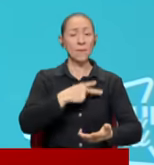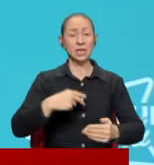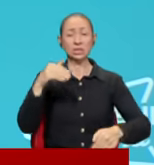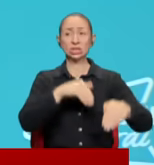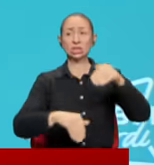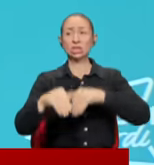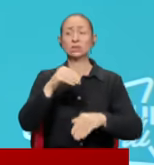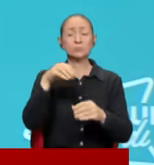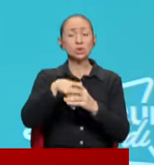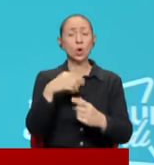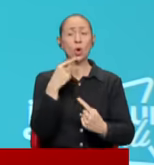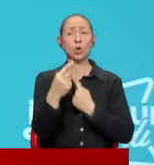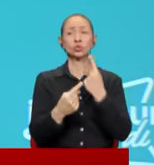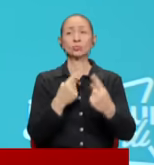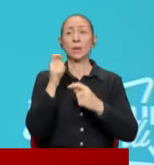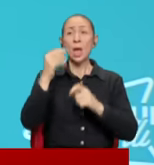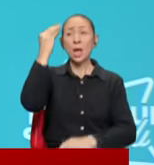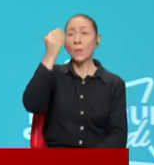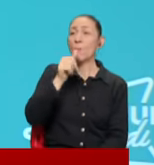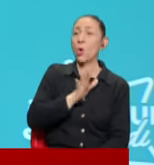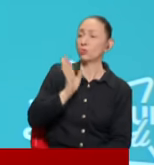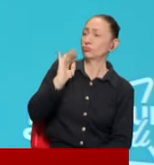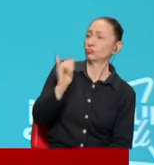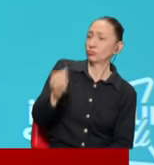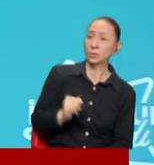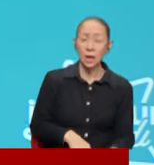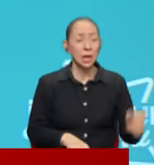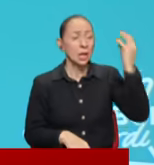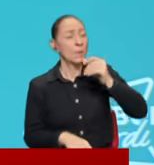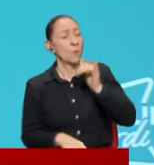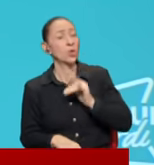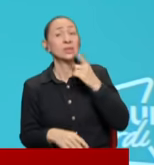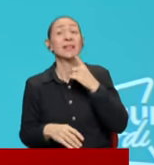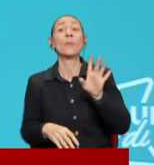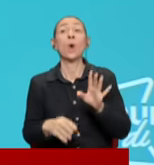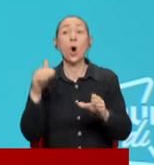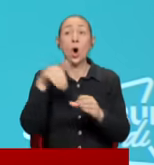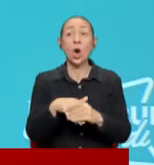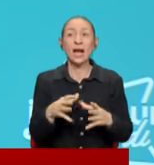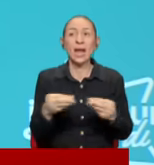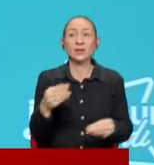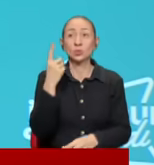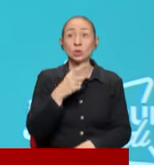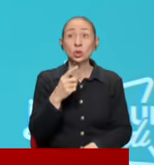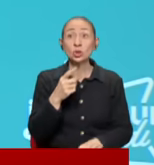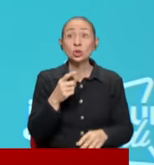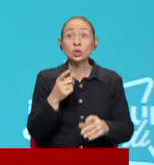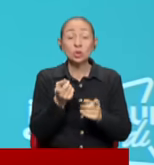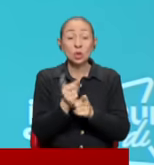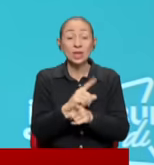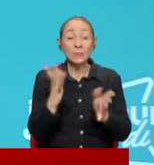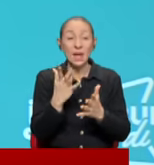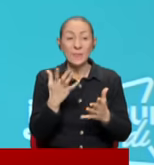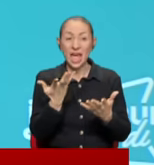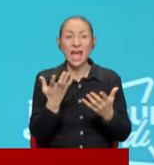seçim üzerine konuşmalar yapıp, İmamoğlu aşağı, İmamoğlu yukarı. İmamoğlu da diyemiyor oy kaybedecek diye. Soyadımla bile